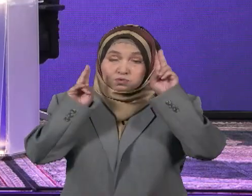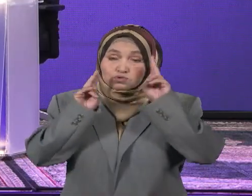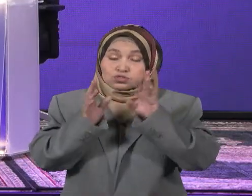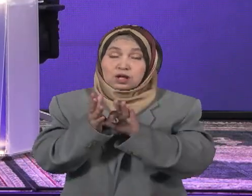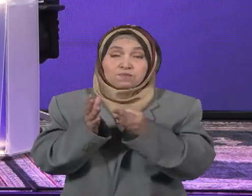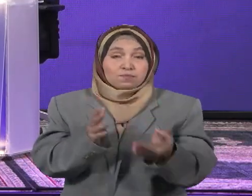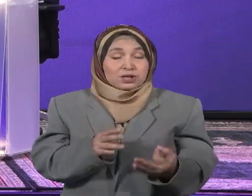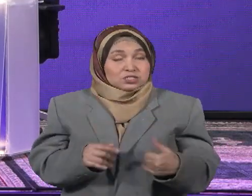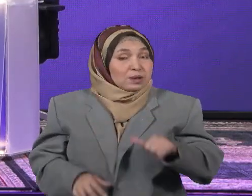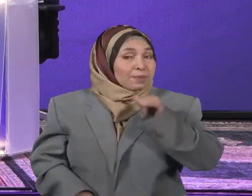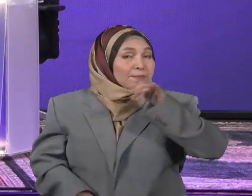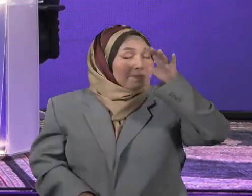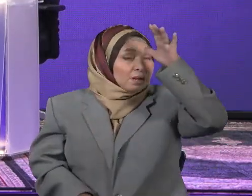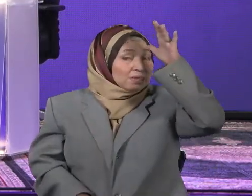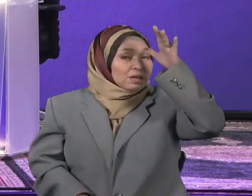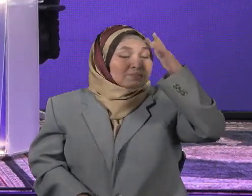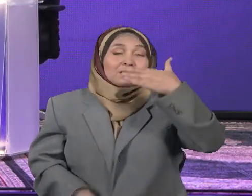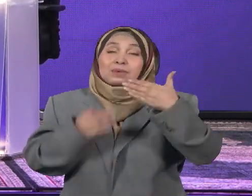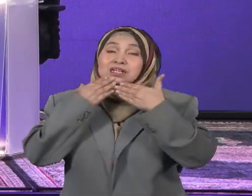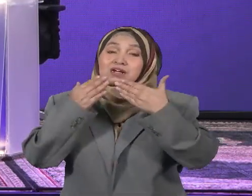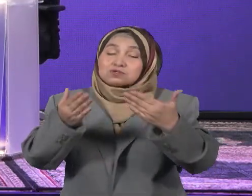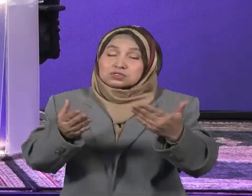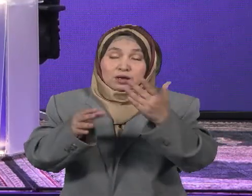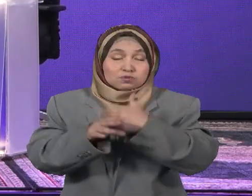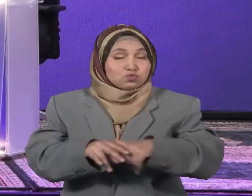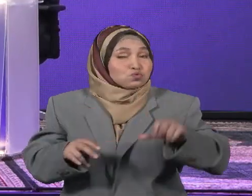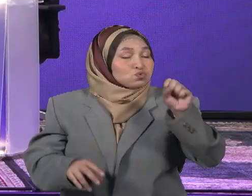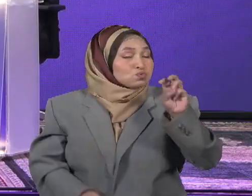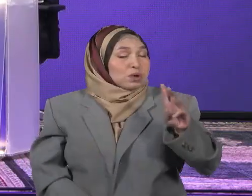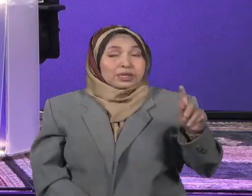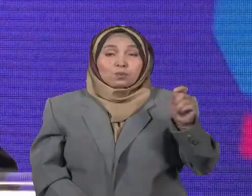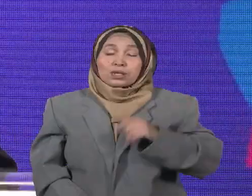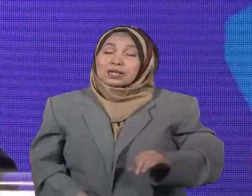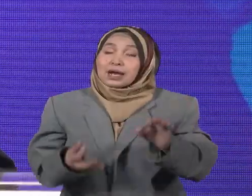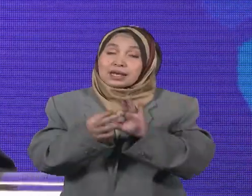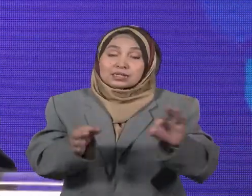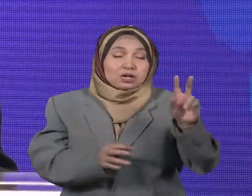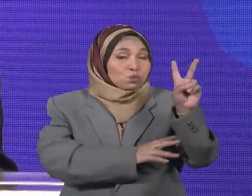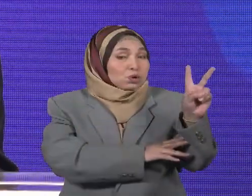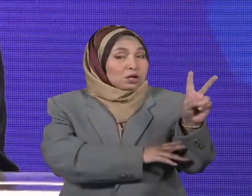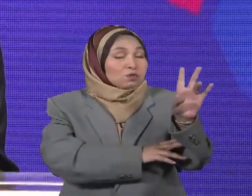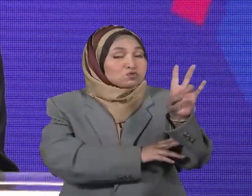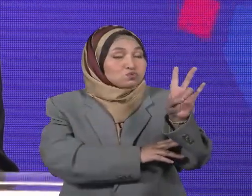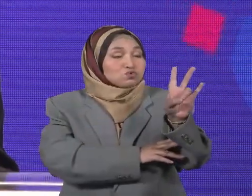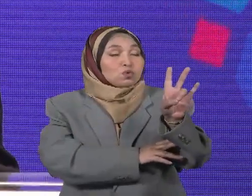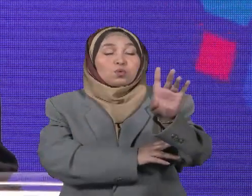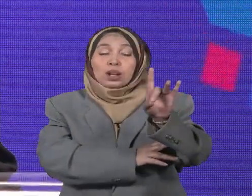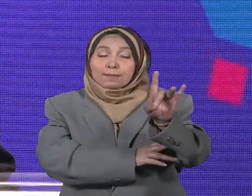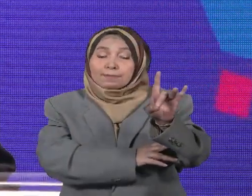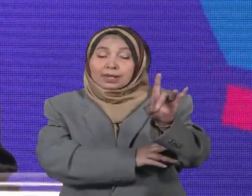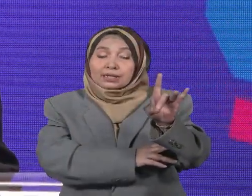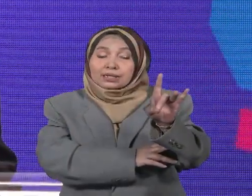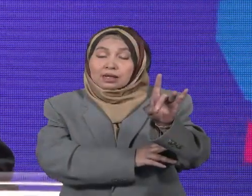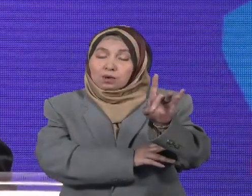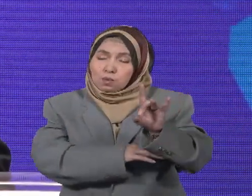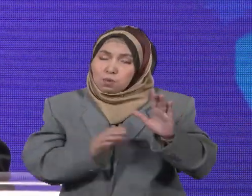ibu-ibu, ayah-ayah, ayah bonda, dikasih dirahmat Allah Subhanahu wa taala. Subhanallah, ayat yang ke 278 ini